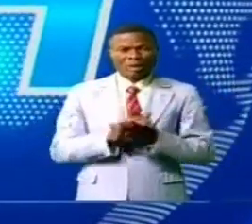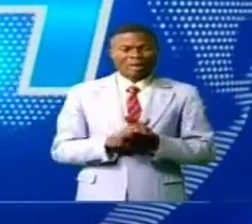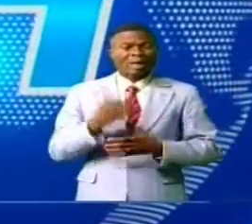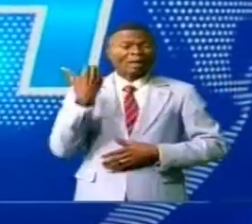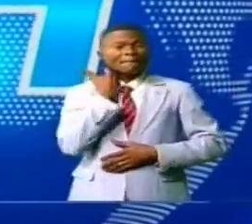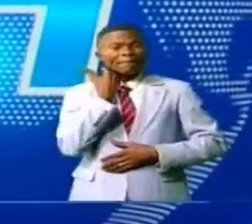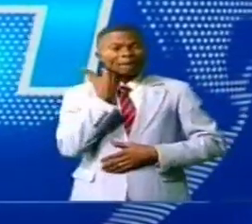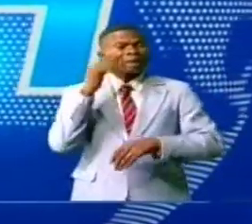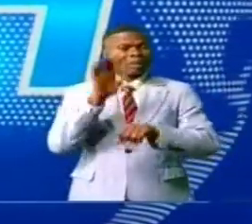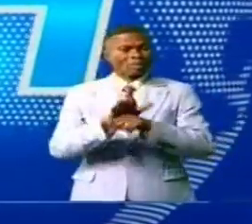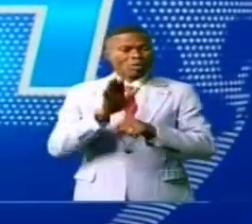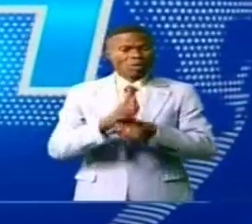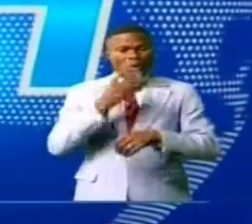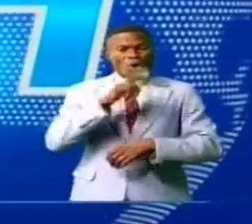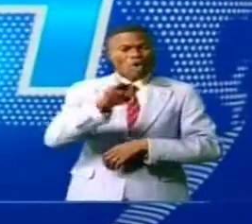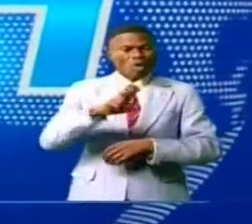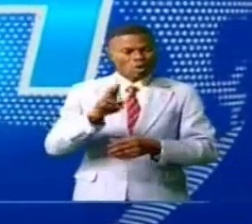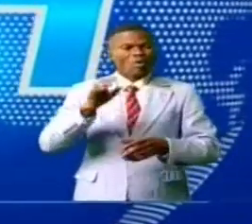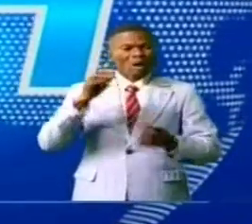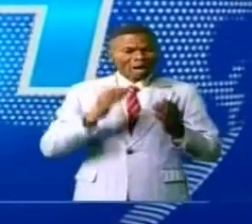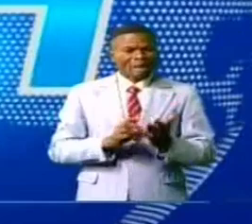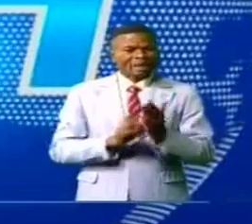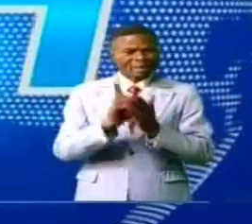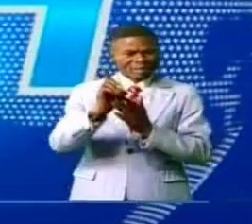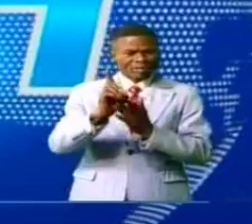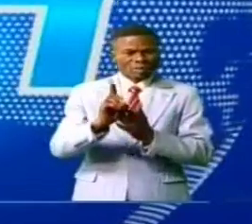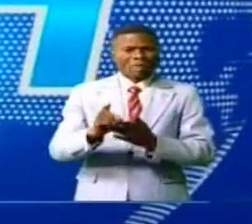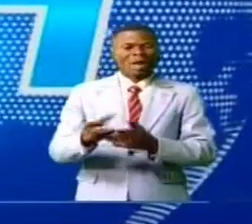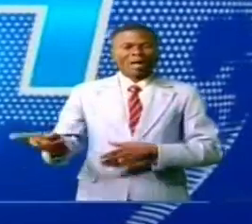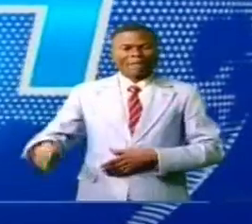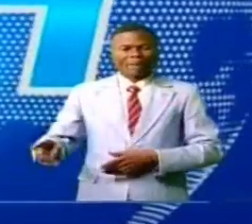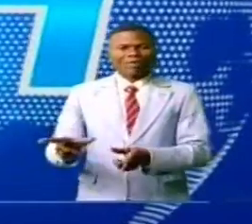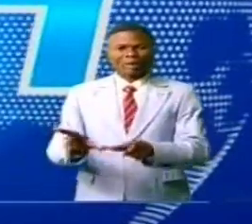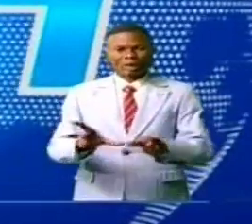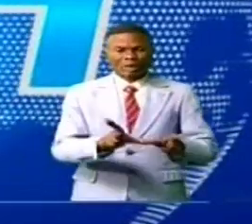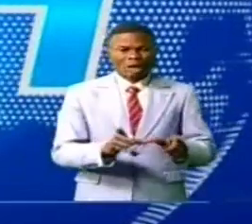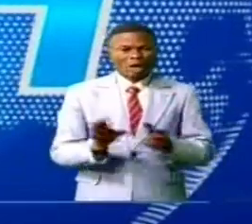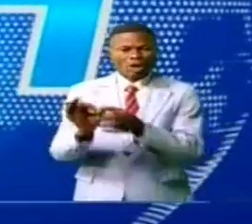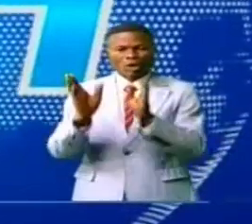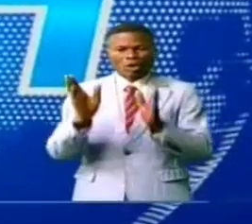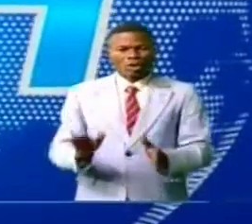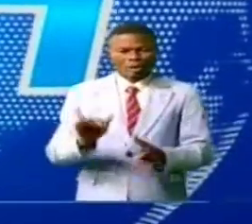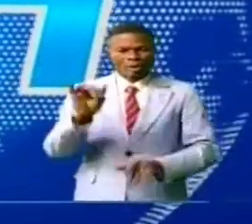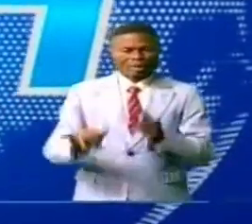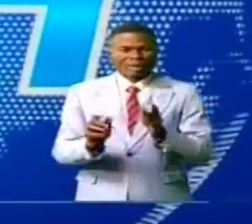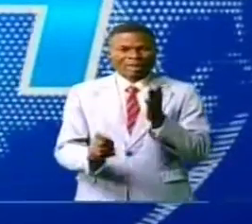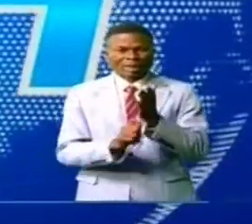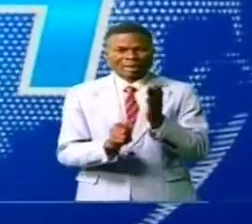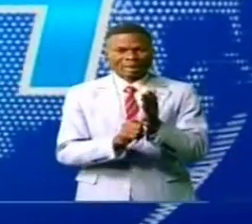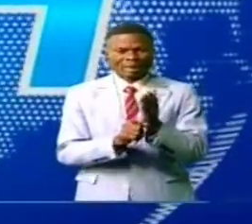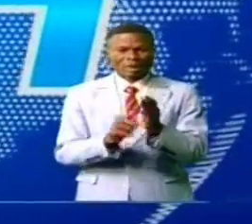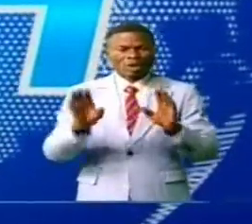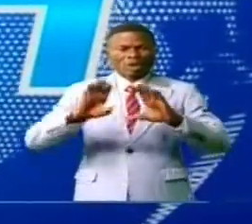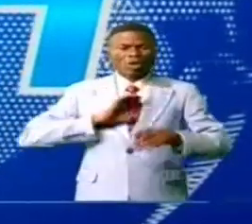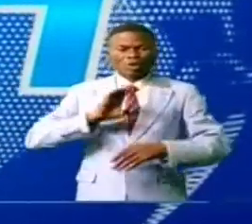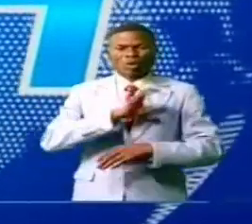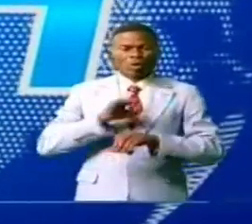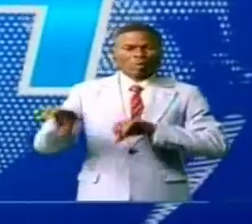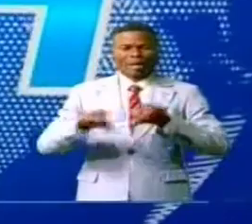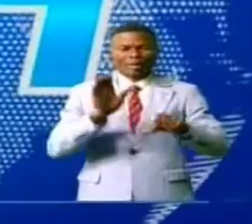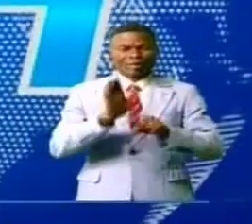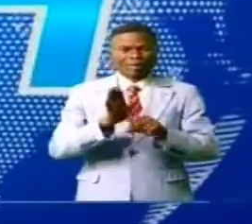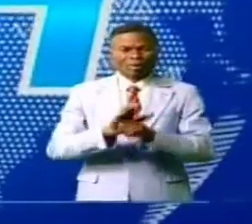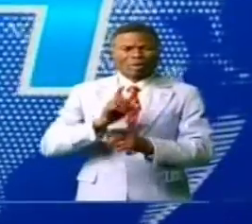cas de COVID-19 dans la province du Lualaba. C'est le coordonnateur du secrétariat technique du comité multisectoriel